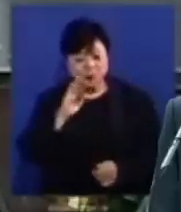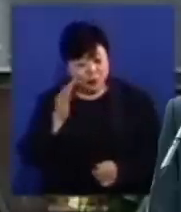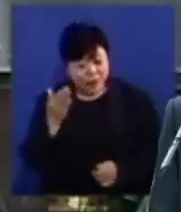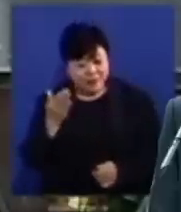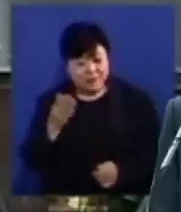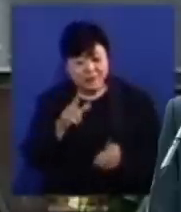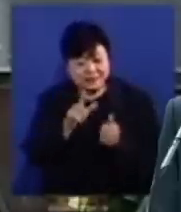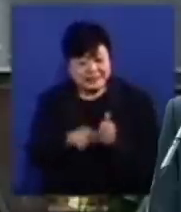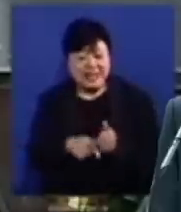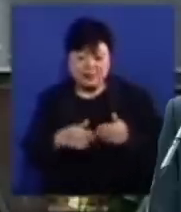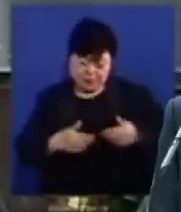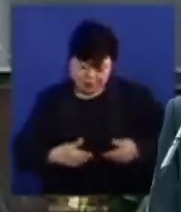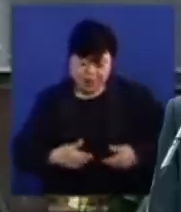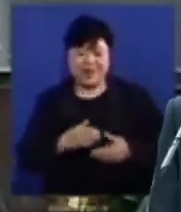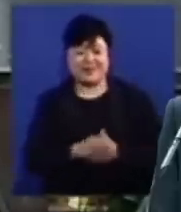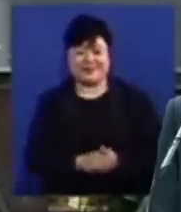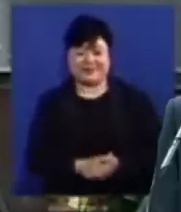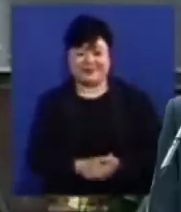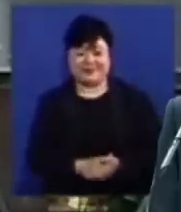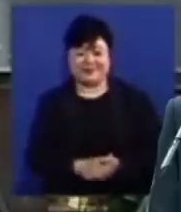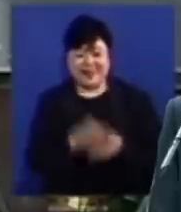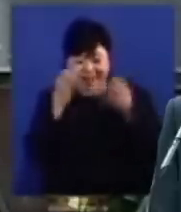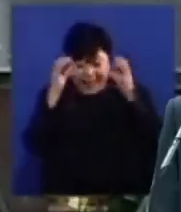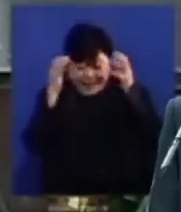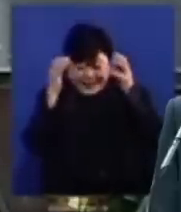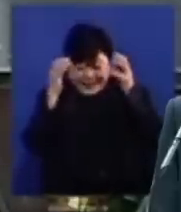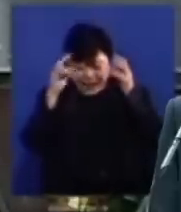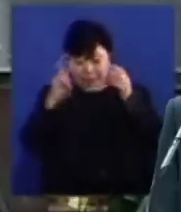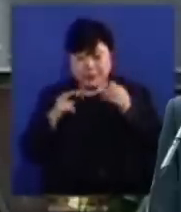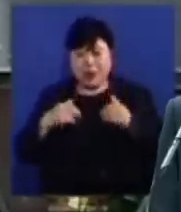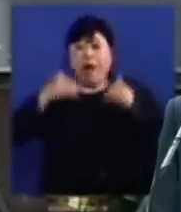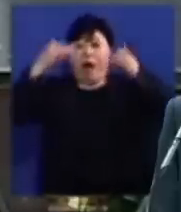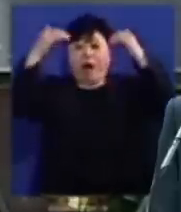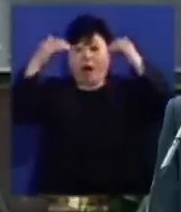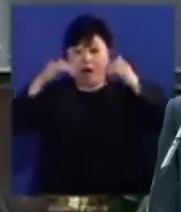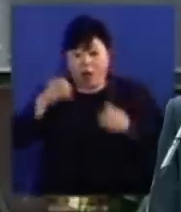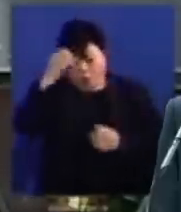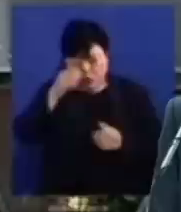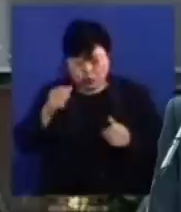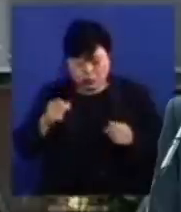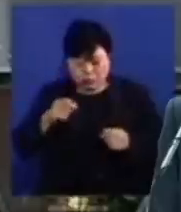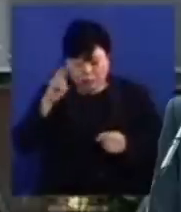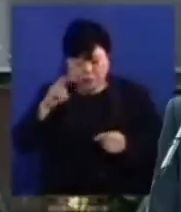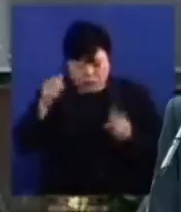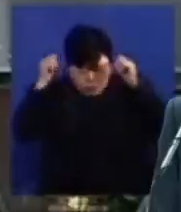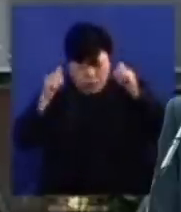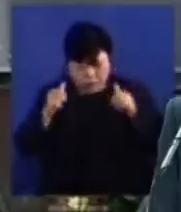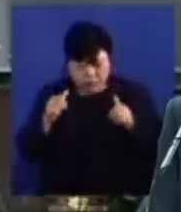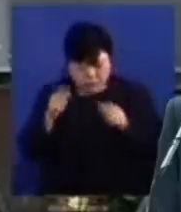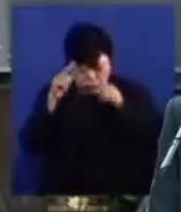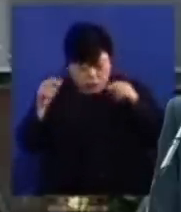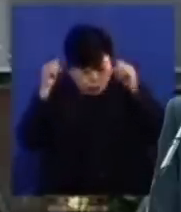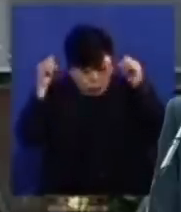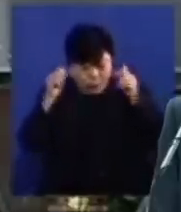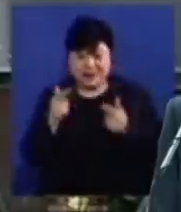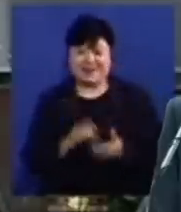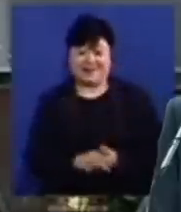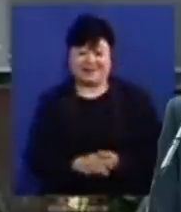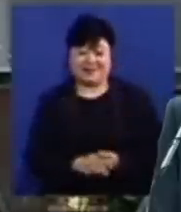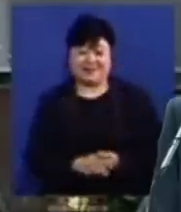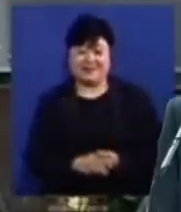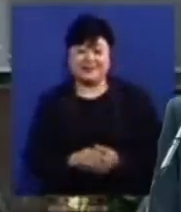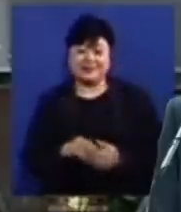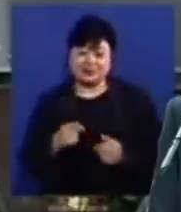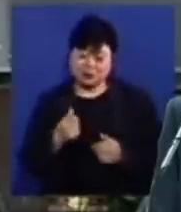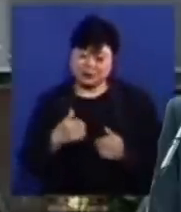것은 시간이 걸리는 것입니다. 어린아이가 하루아침 자고 나서 고등학교 대학을 졸업 맡은 사람으로 됩니까?